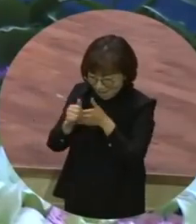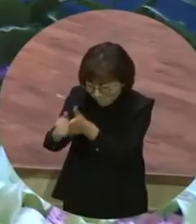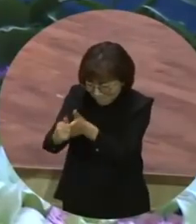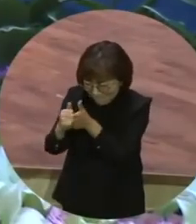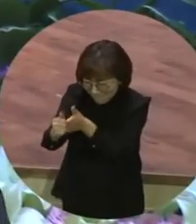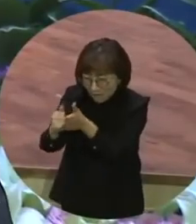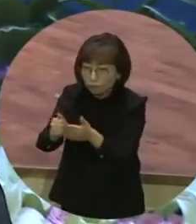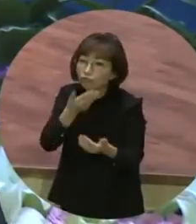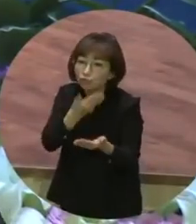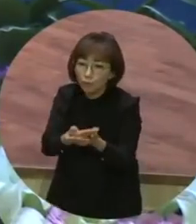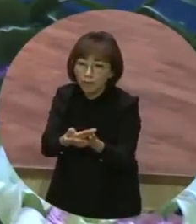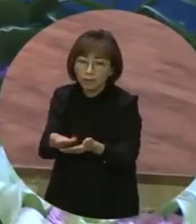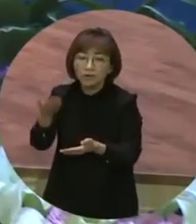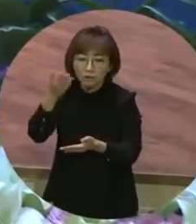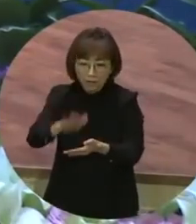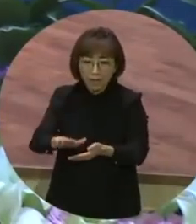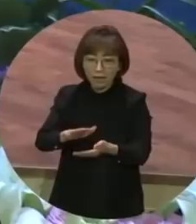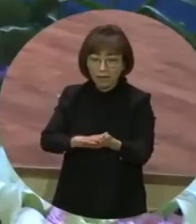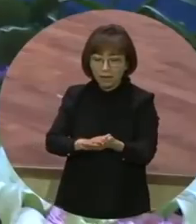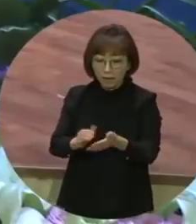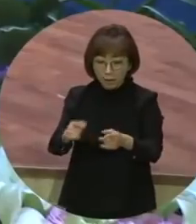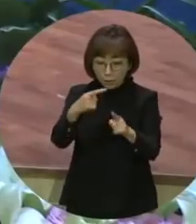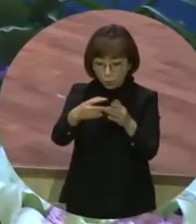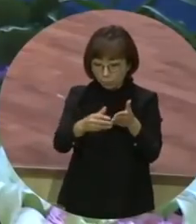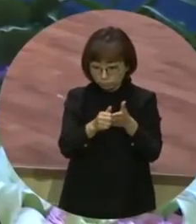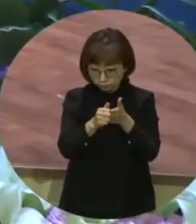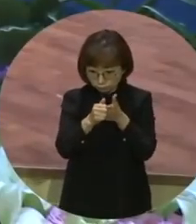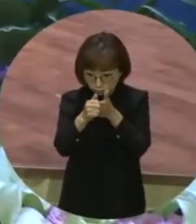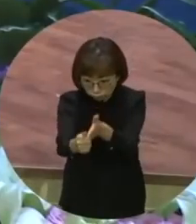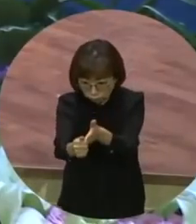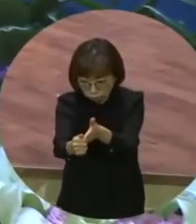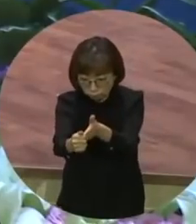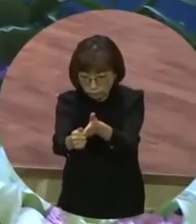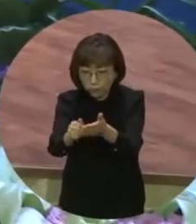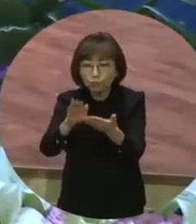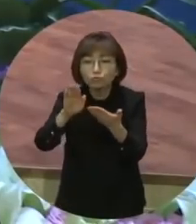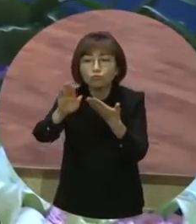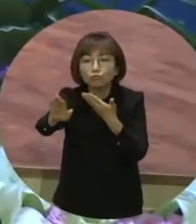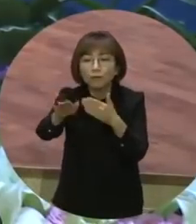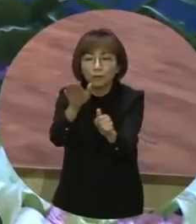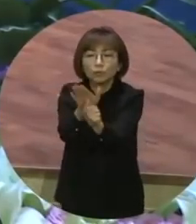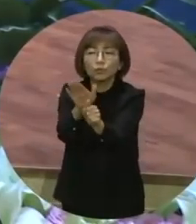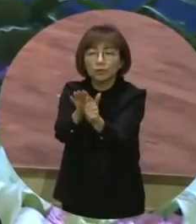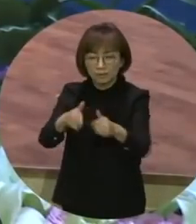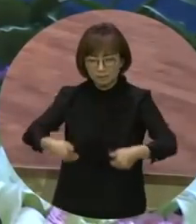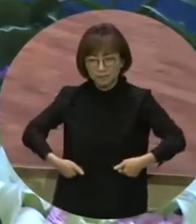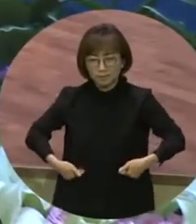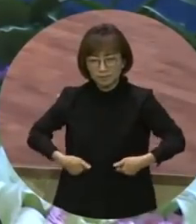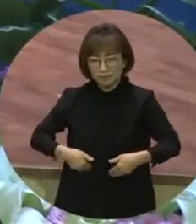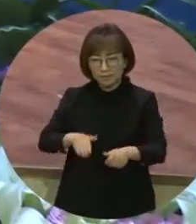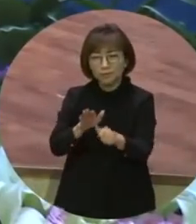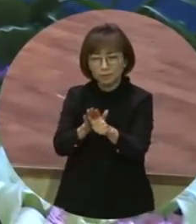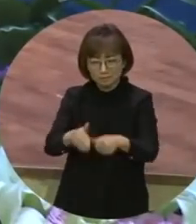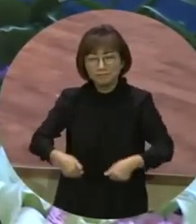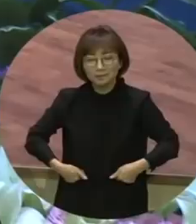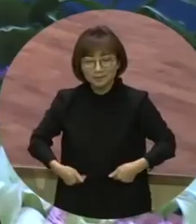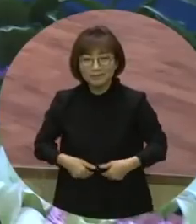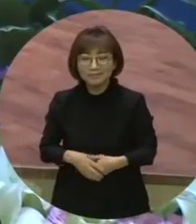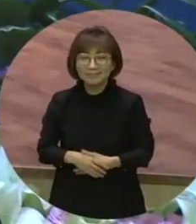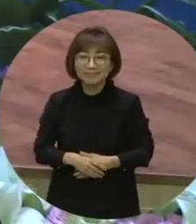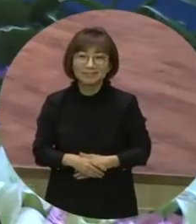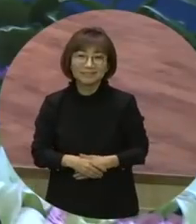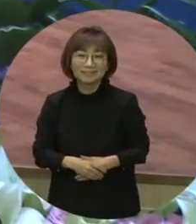후가. 길 가다 물어보세요. 교회 다니다 고마둔 사람 80%예요. 왜? 교회 상처받아가지고. 교회 재미를 못